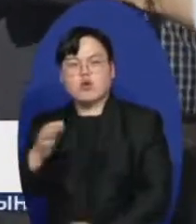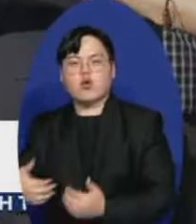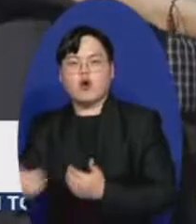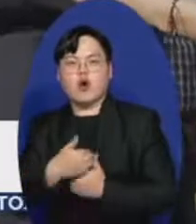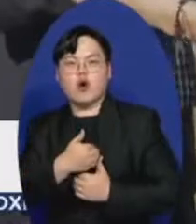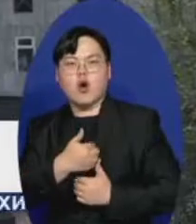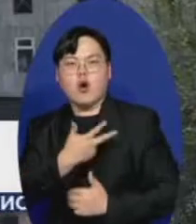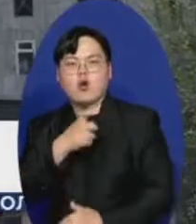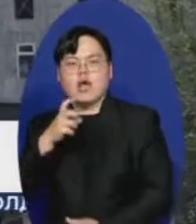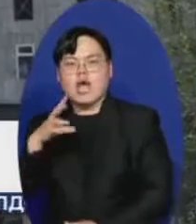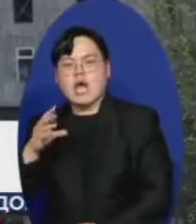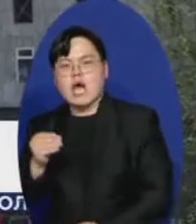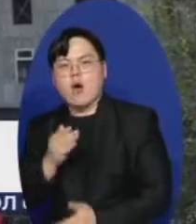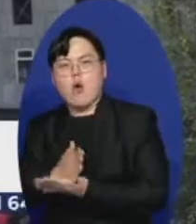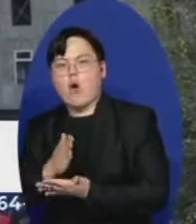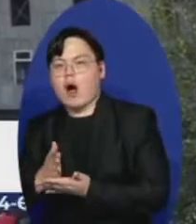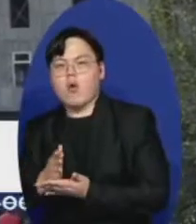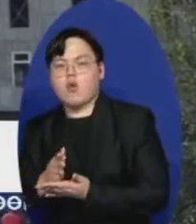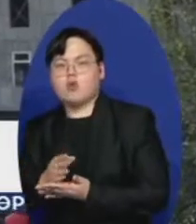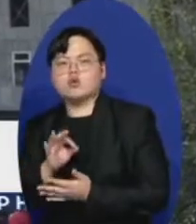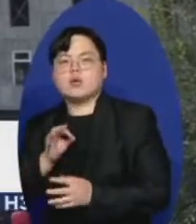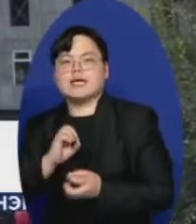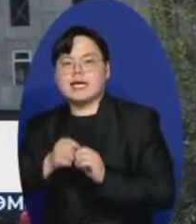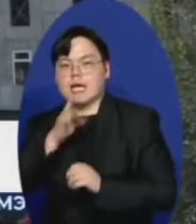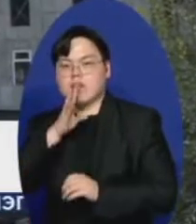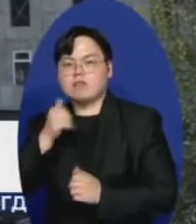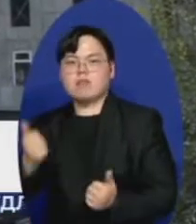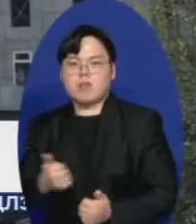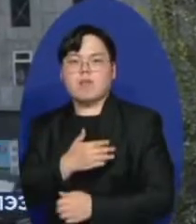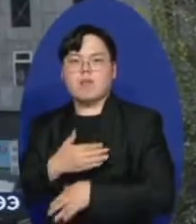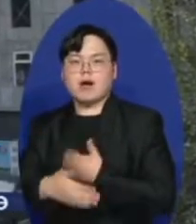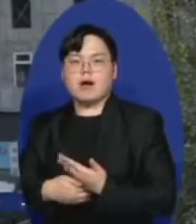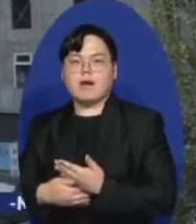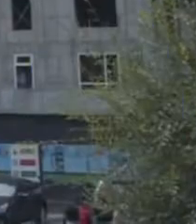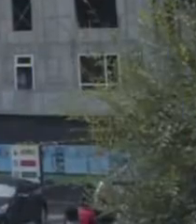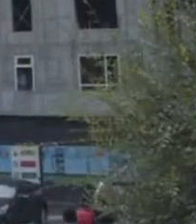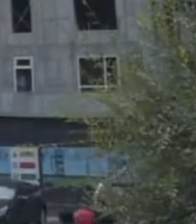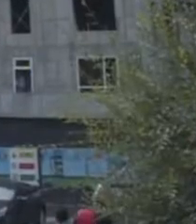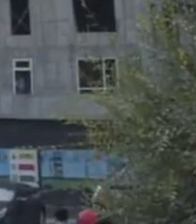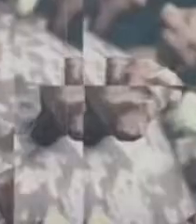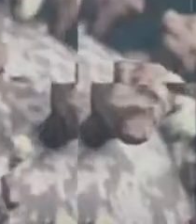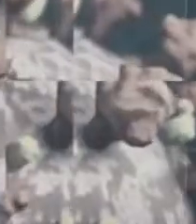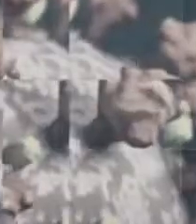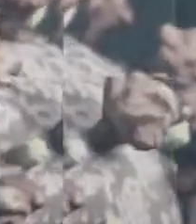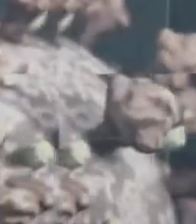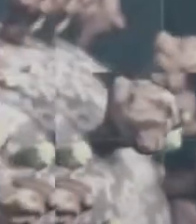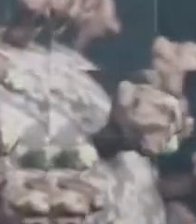ээлжээр хичээллэхгүй байх боломжийг бүрдүүлсэн гэдгийг их сурвалжууд хэлж байна.